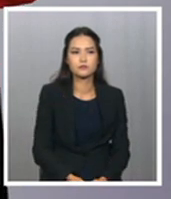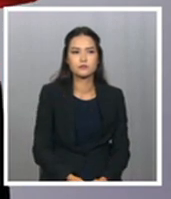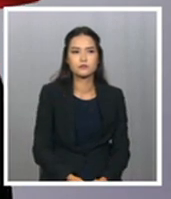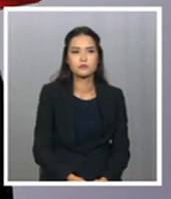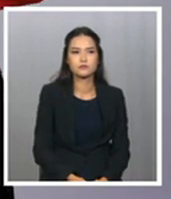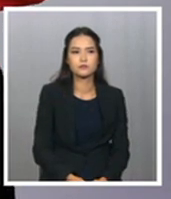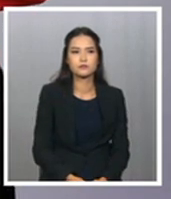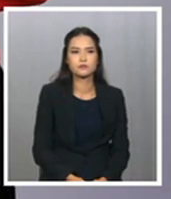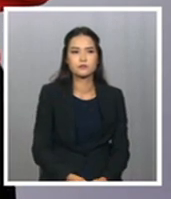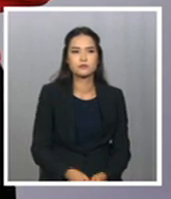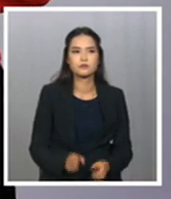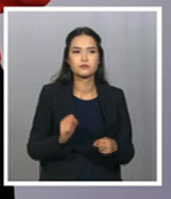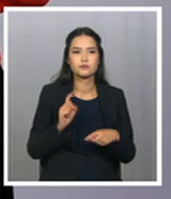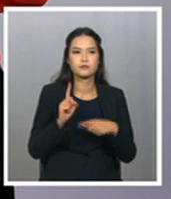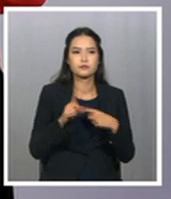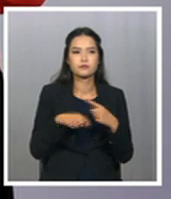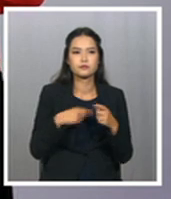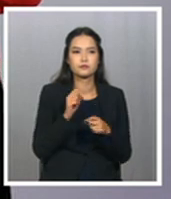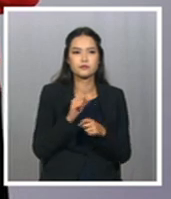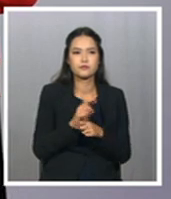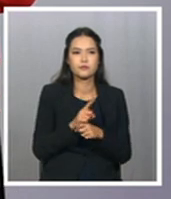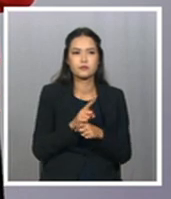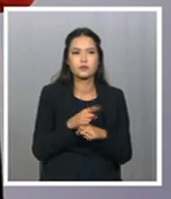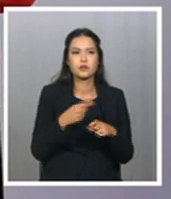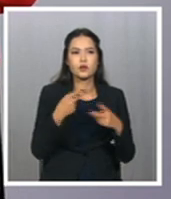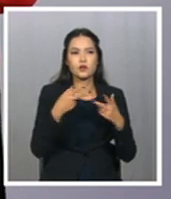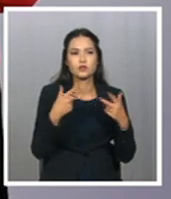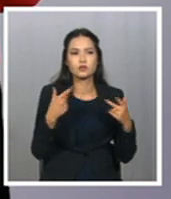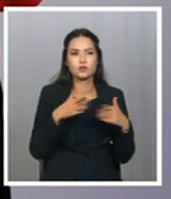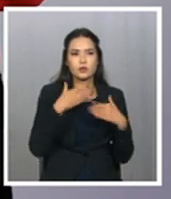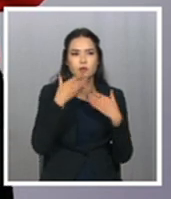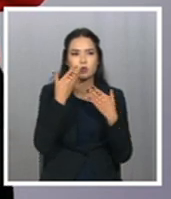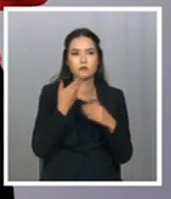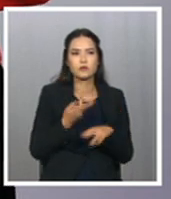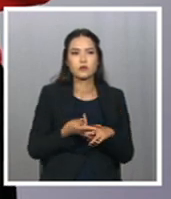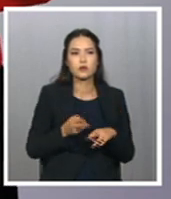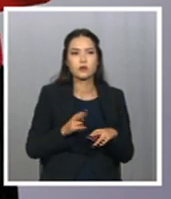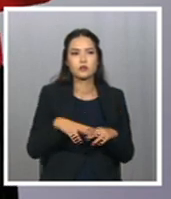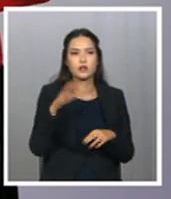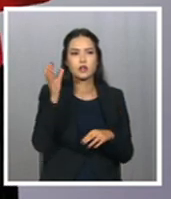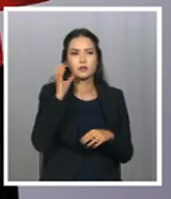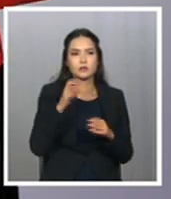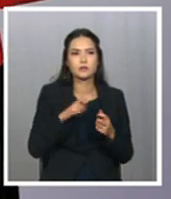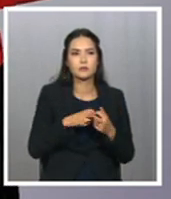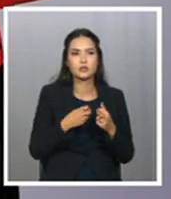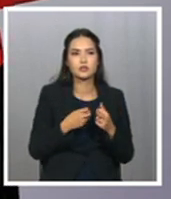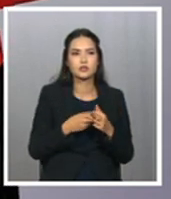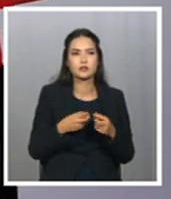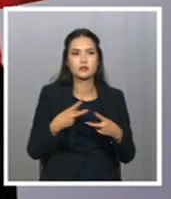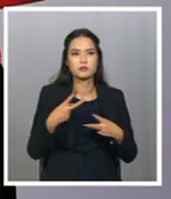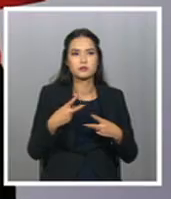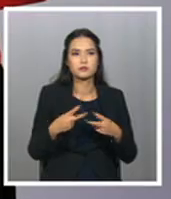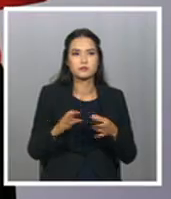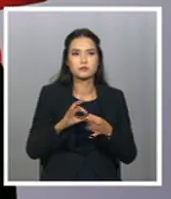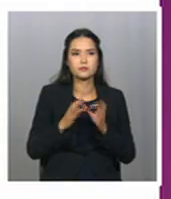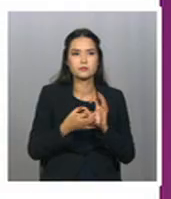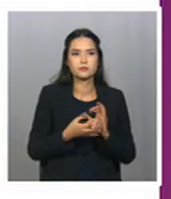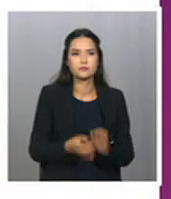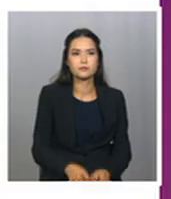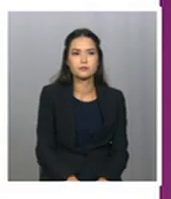Ендеше келесі тапсырмада сіздер үзіндіні оқып, оны ғаламдық мәселелермен байланыстыратын